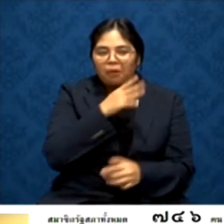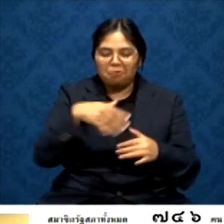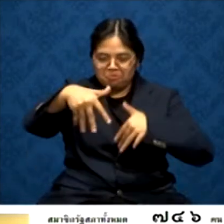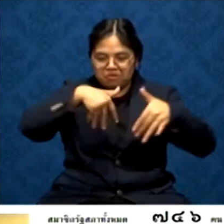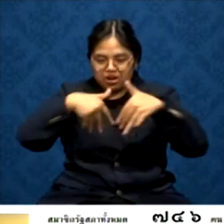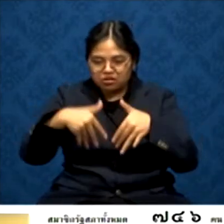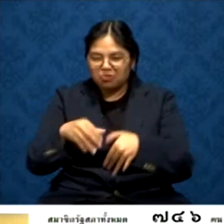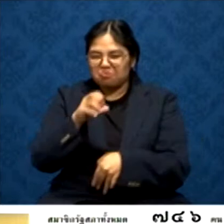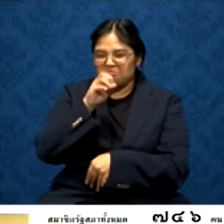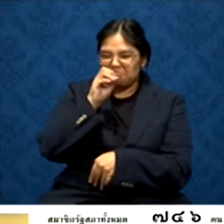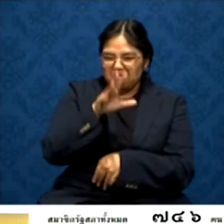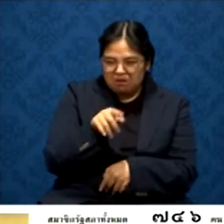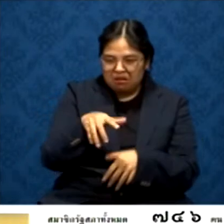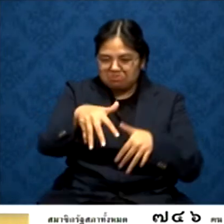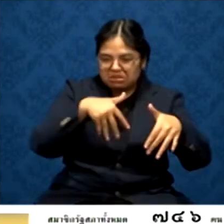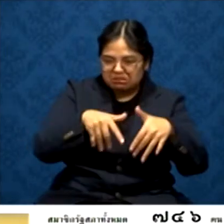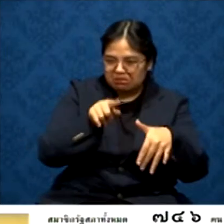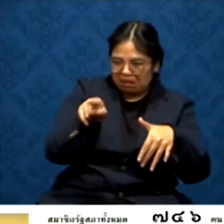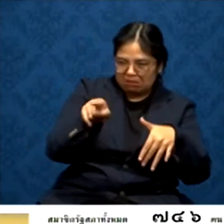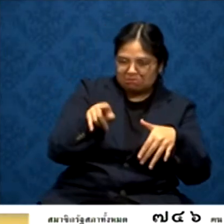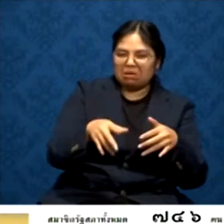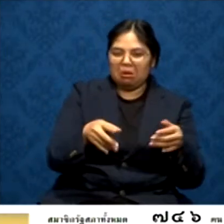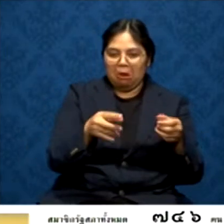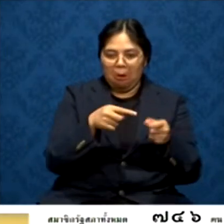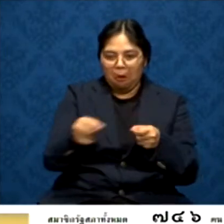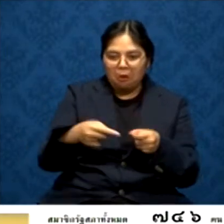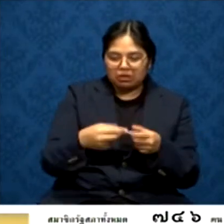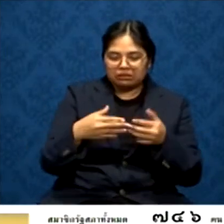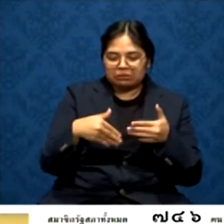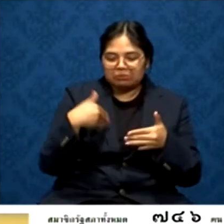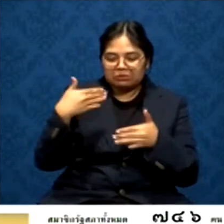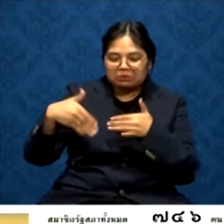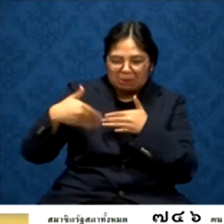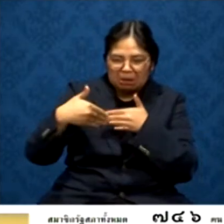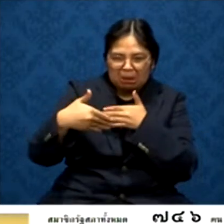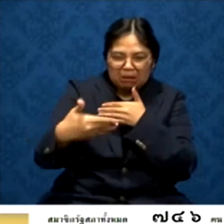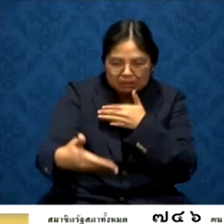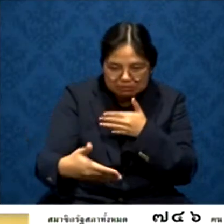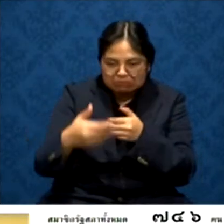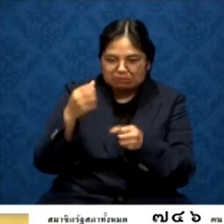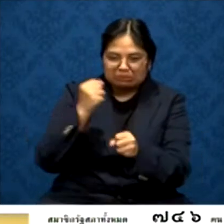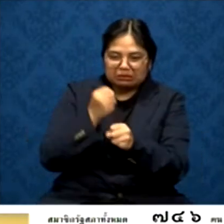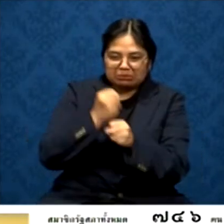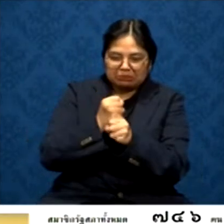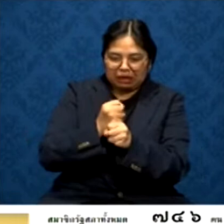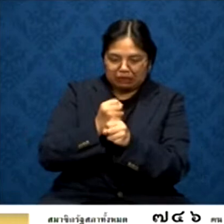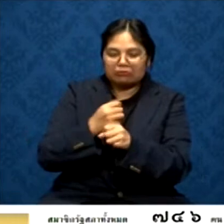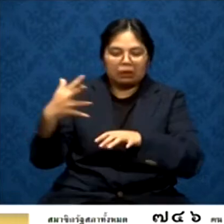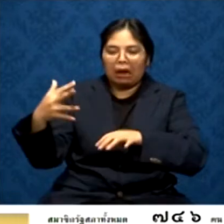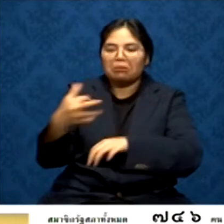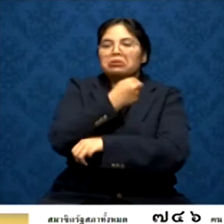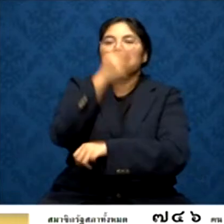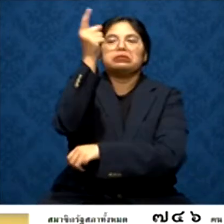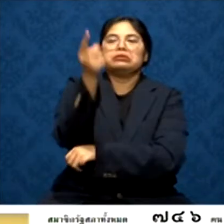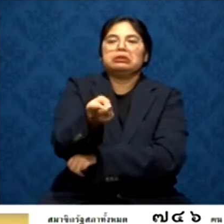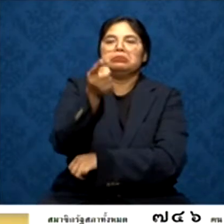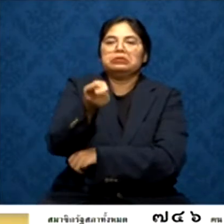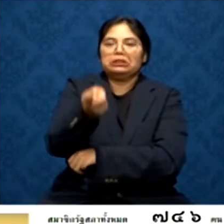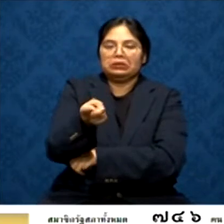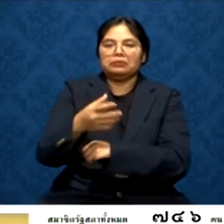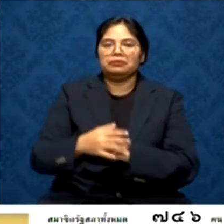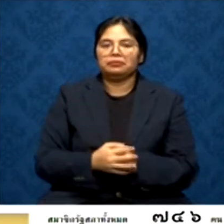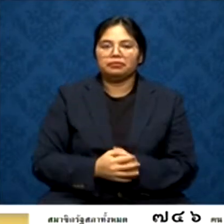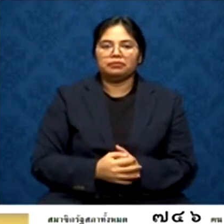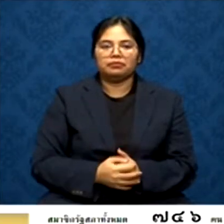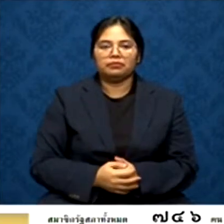หน้าท่านว่าเป็นแค่เพียงทายาทอสูรที่สืบทอดวิญญาณร้ายของระบอบการเมืองเดิมคือทายาท ท่านประธานที่เคารพ